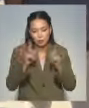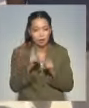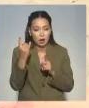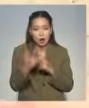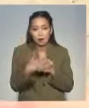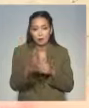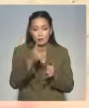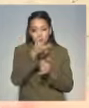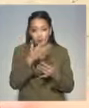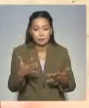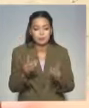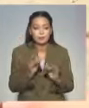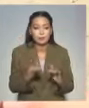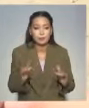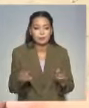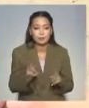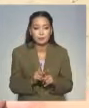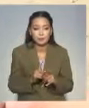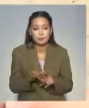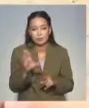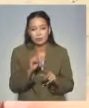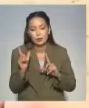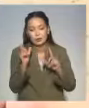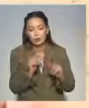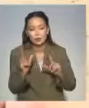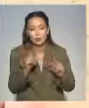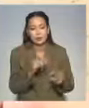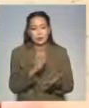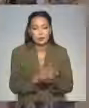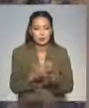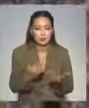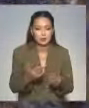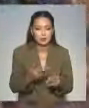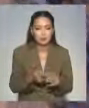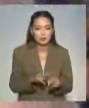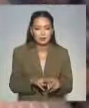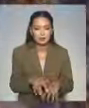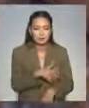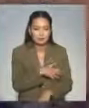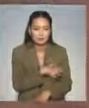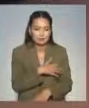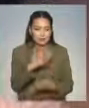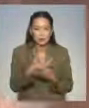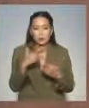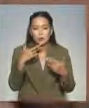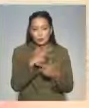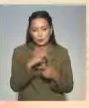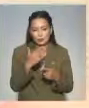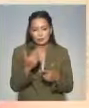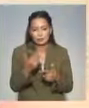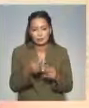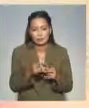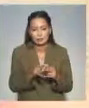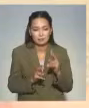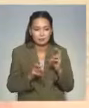алмаймыз дейді. Балдарға жара шығып көшіп кеткендер бар бұлардан. Мінекі қышымамыз, мінекі үстіміздің бәрі аллергия. Осы